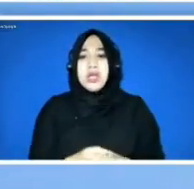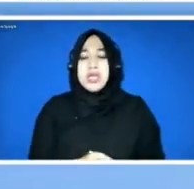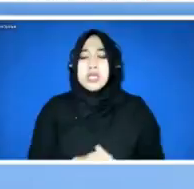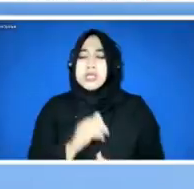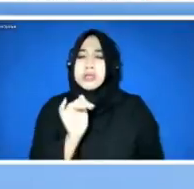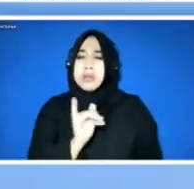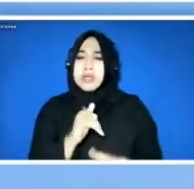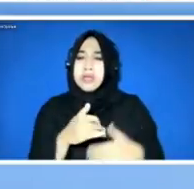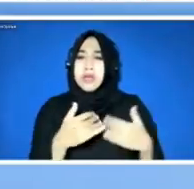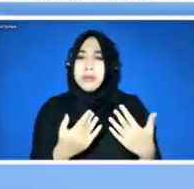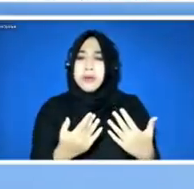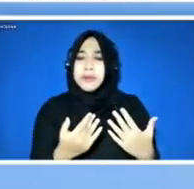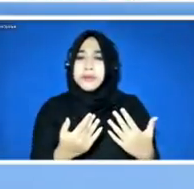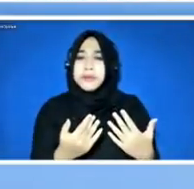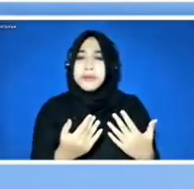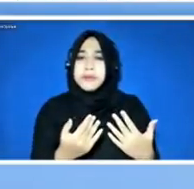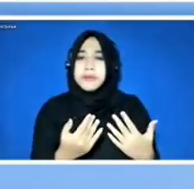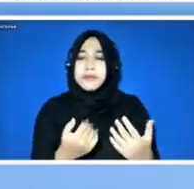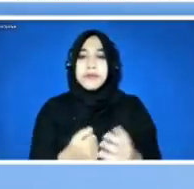semacam